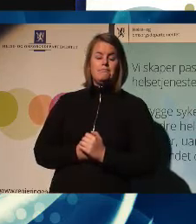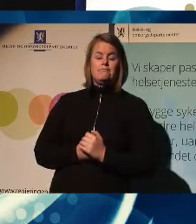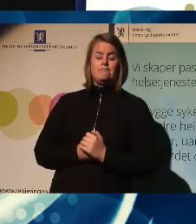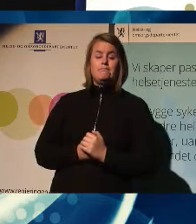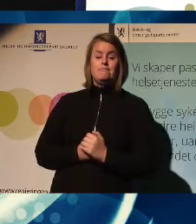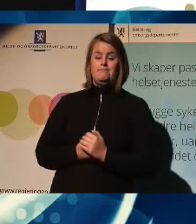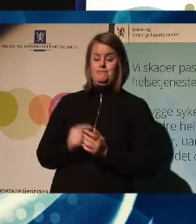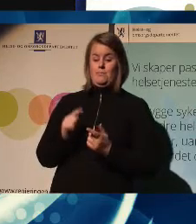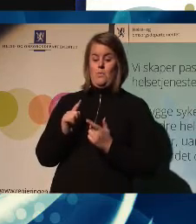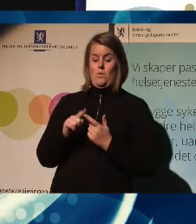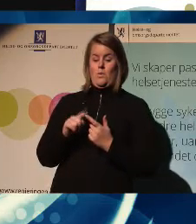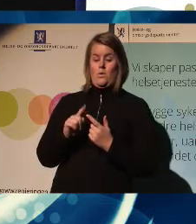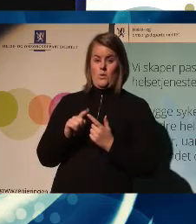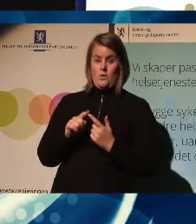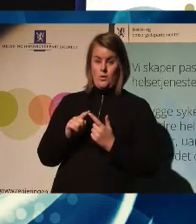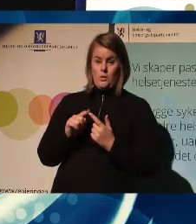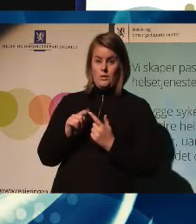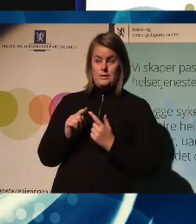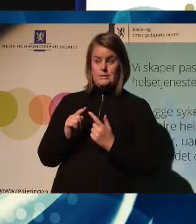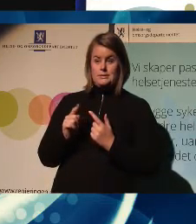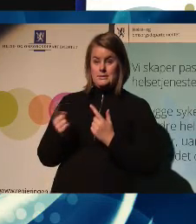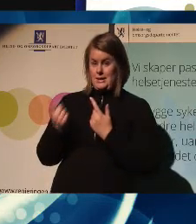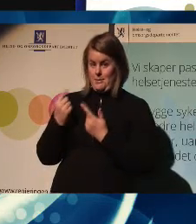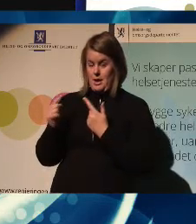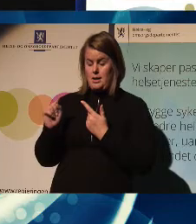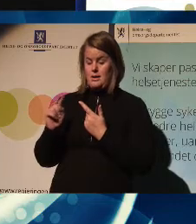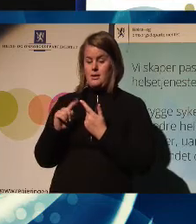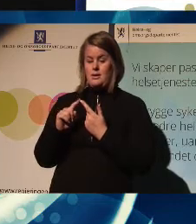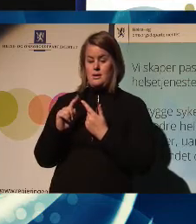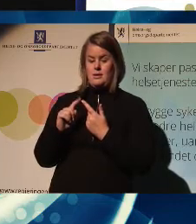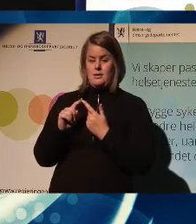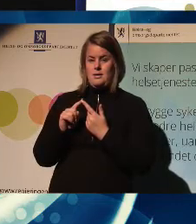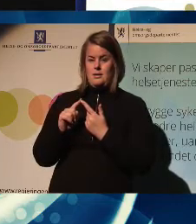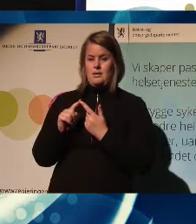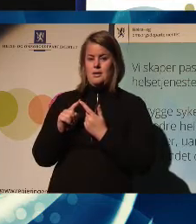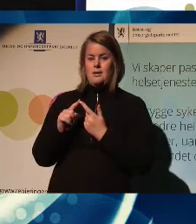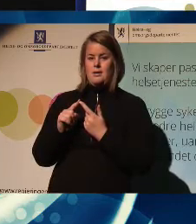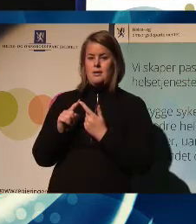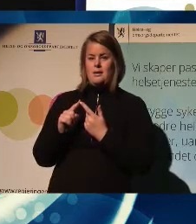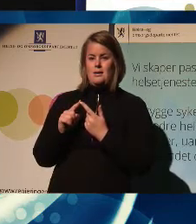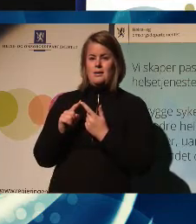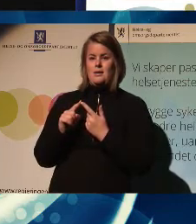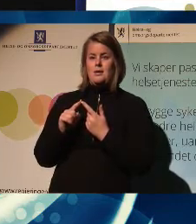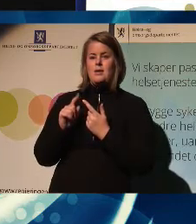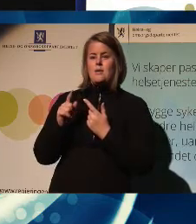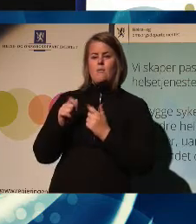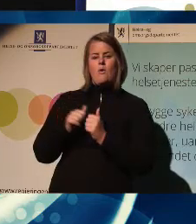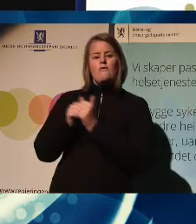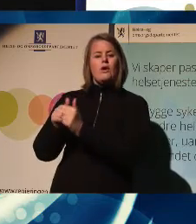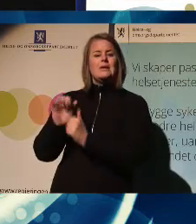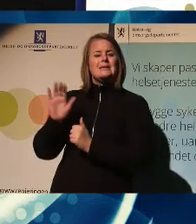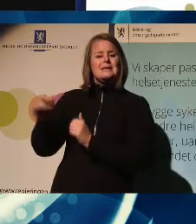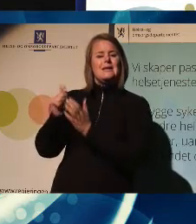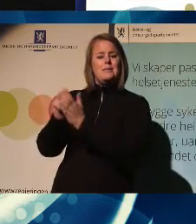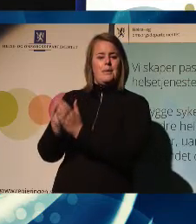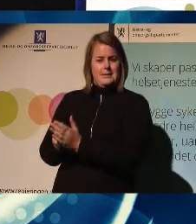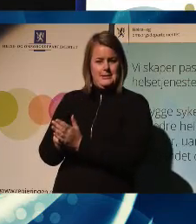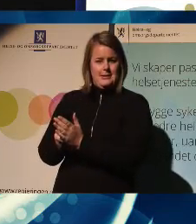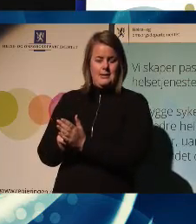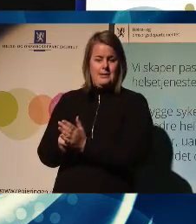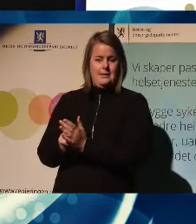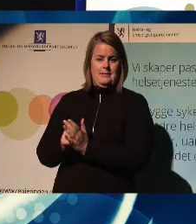prosessen, samtalen, som steg nummer to, jo at det må skje på ungdommen sine premisser. Derfor